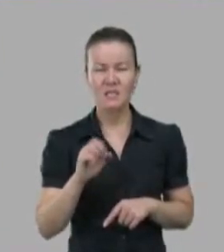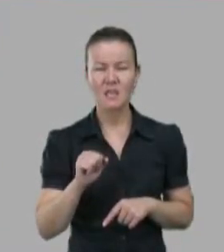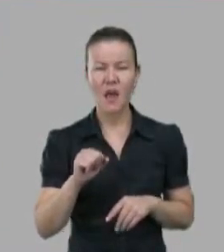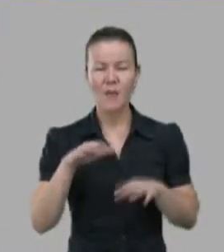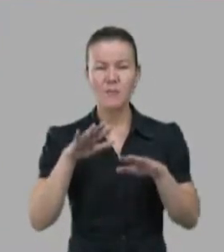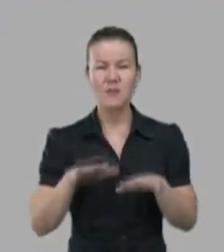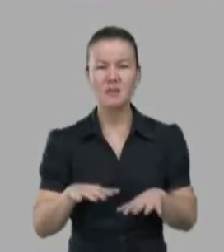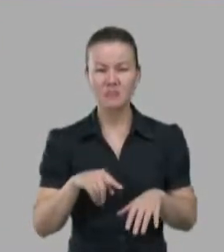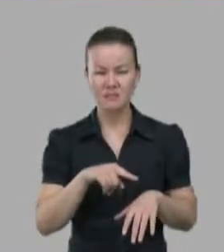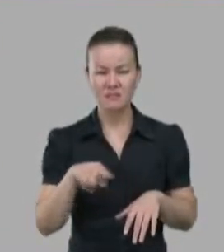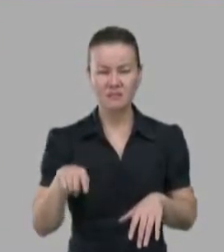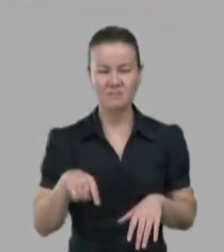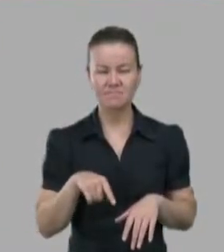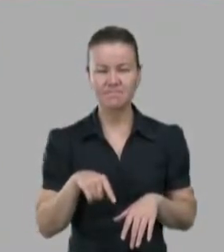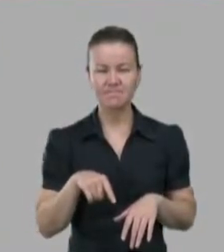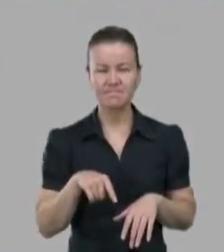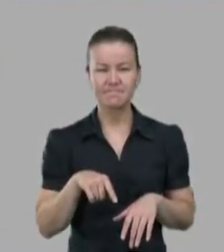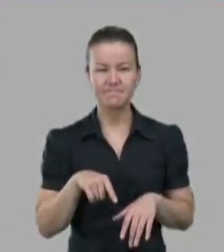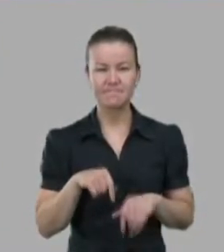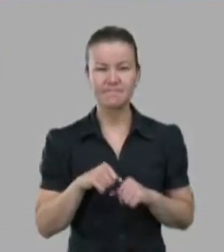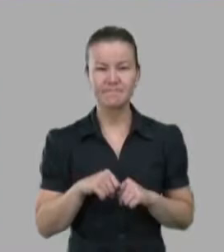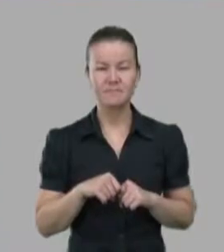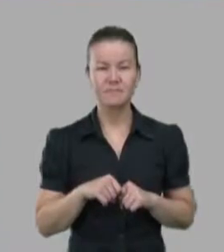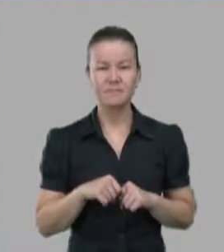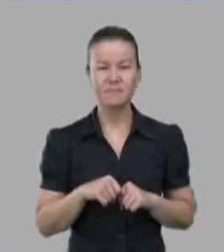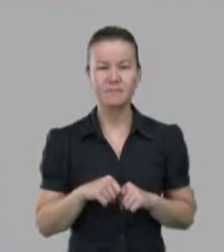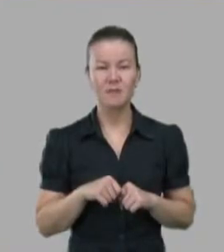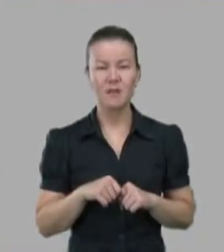сориентироваться на местности.